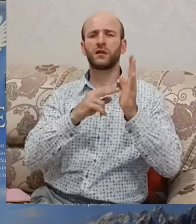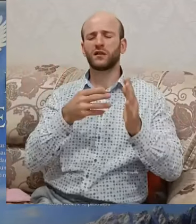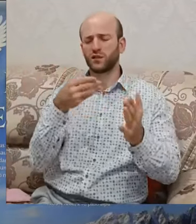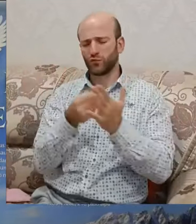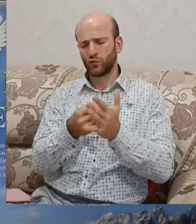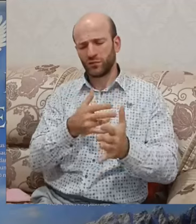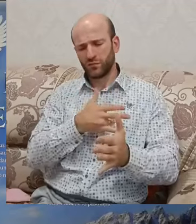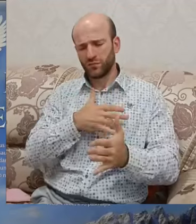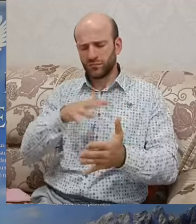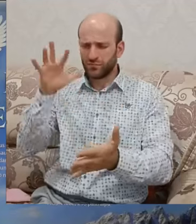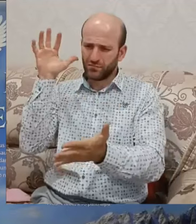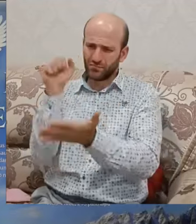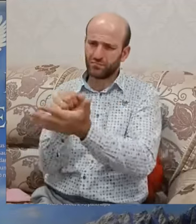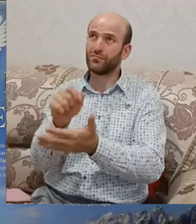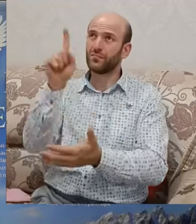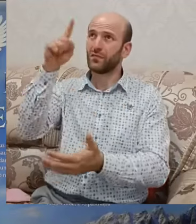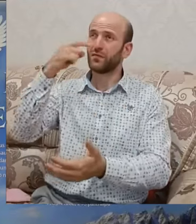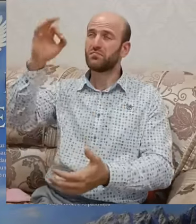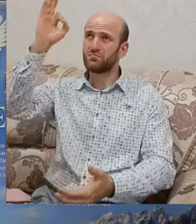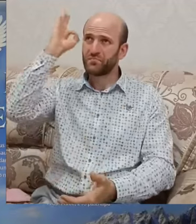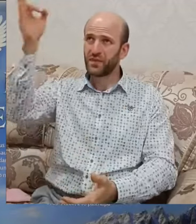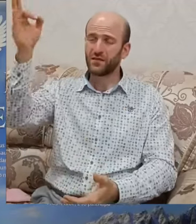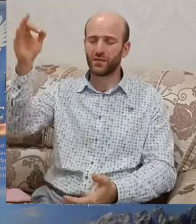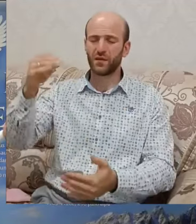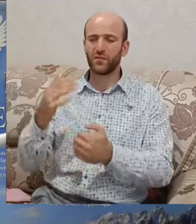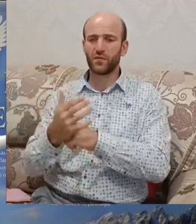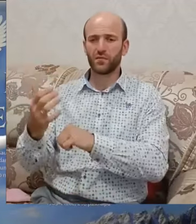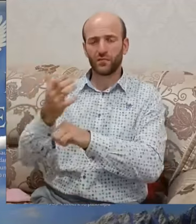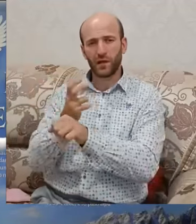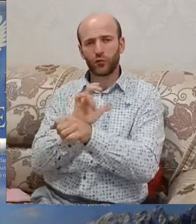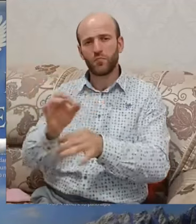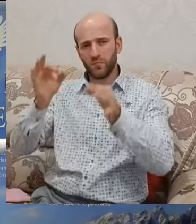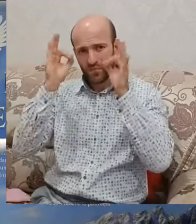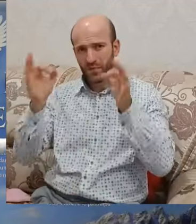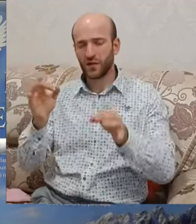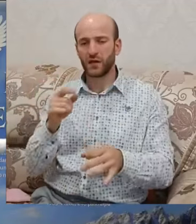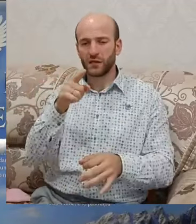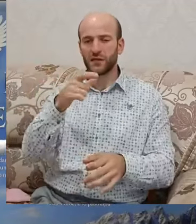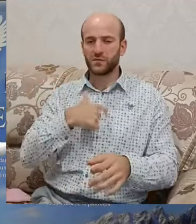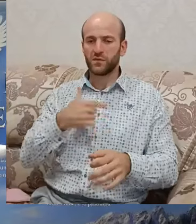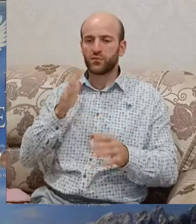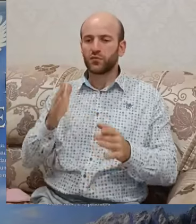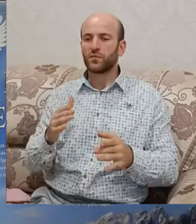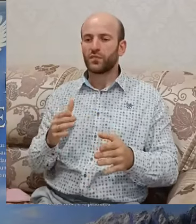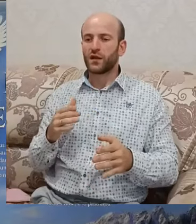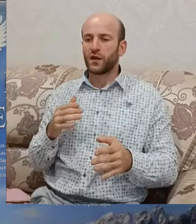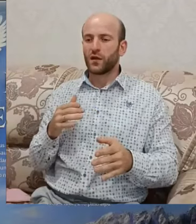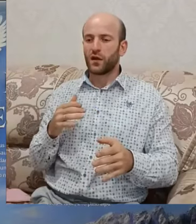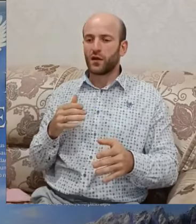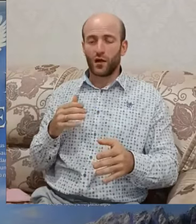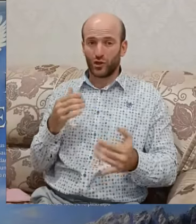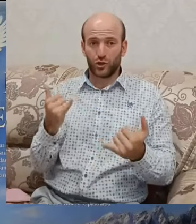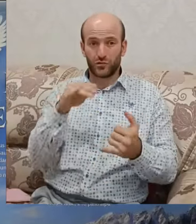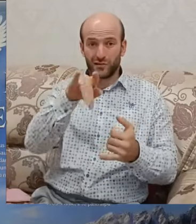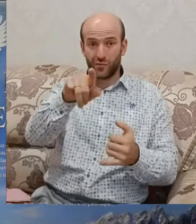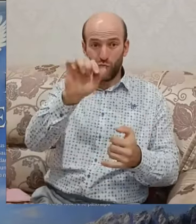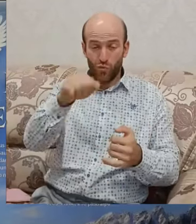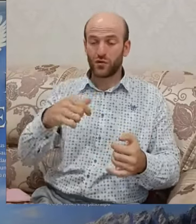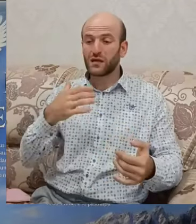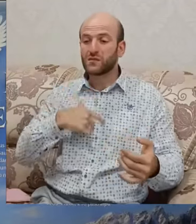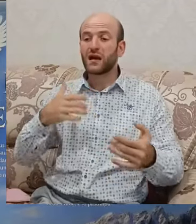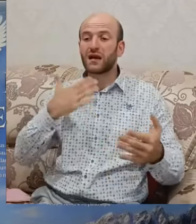сердцем в то, что сказал пророк. Yra дел ко джоктис сегодня. Есть ради чего радоваться сегодня. Yra дел ко сегодня